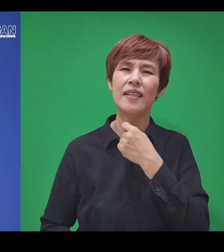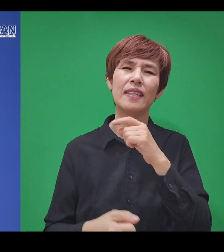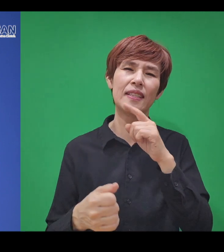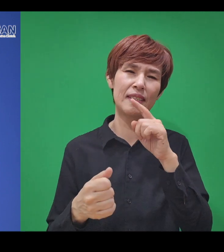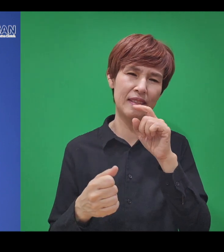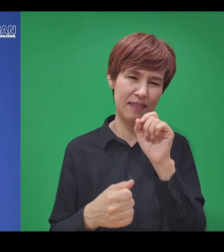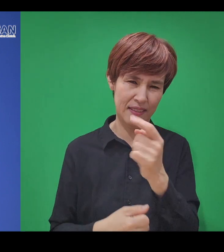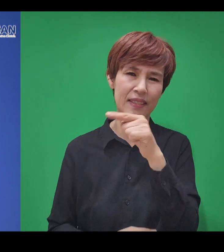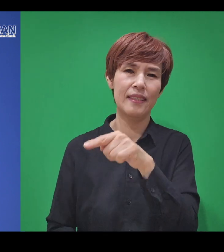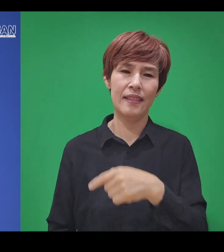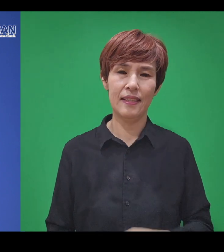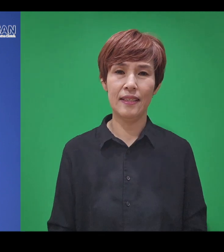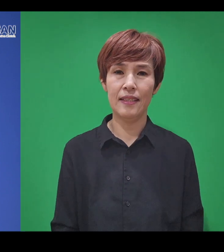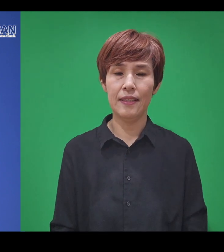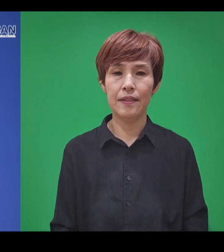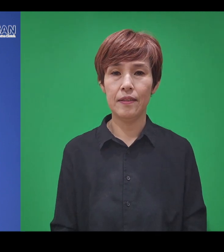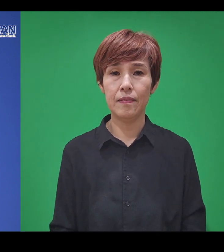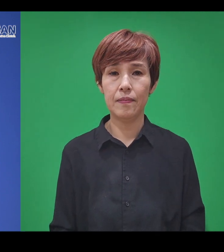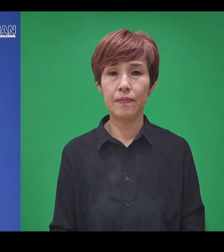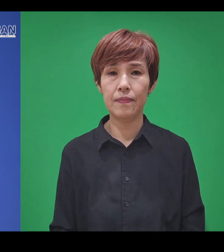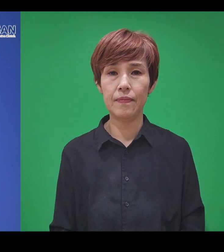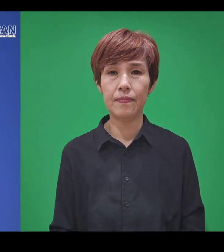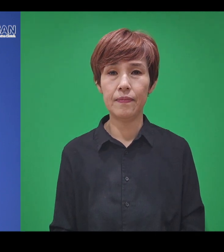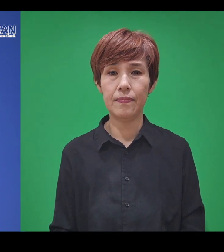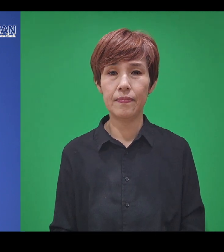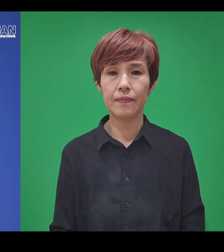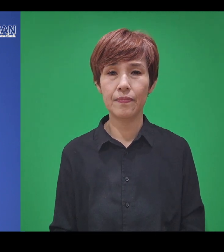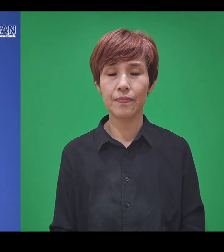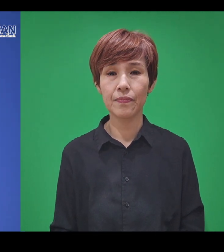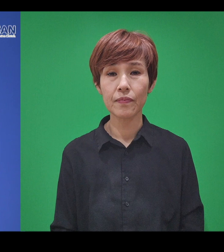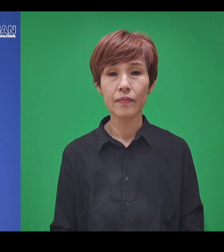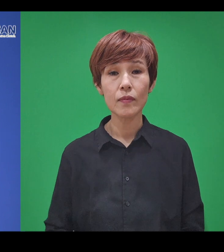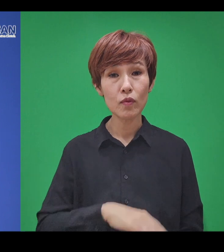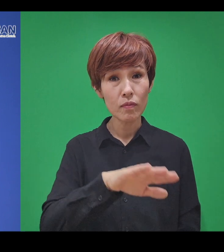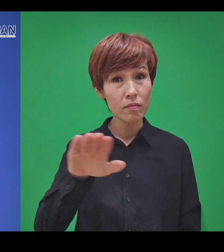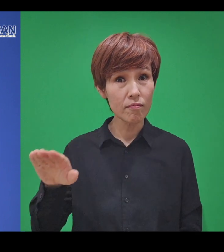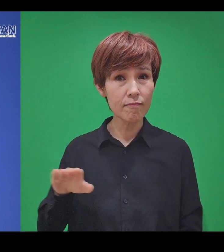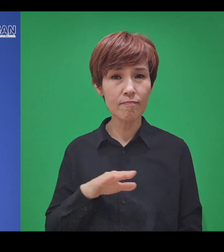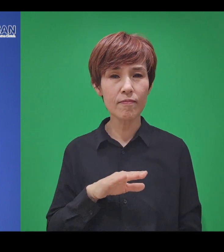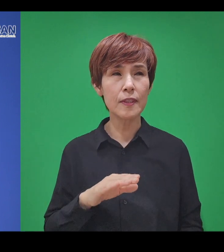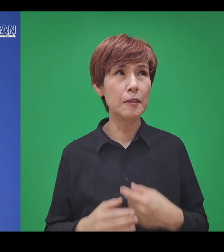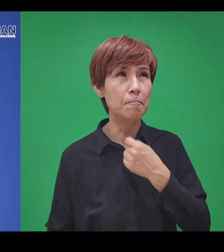우리는 우리 자신을 위해 붙든 것들에 붙들립니다.